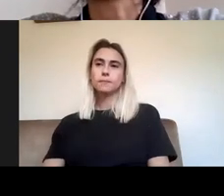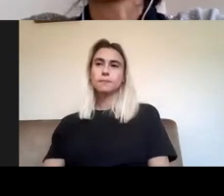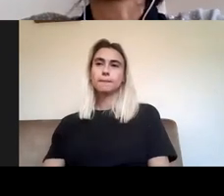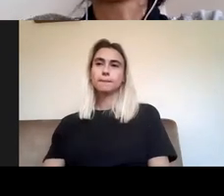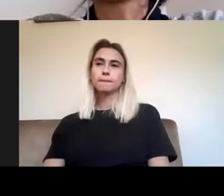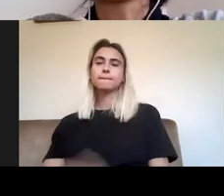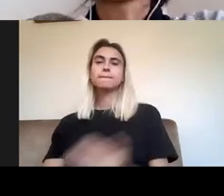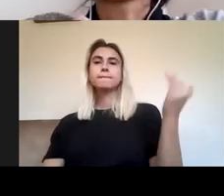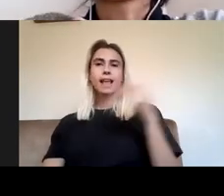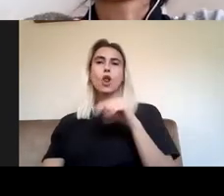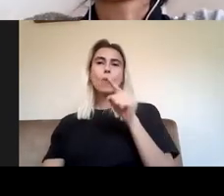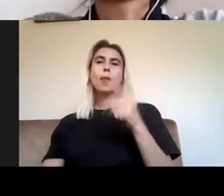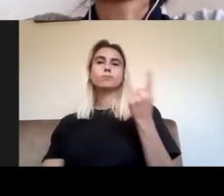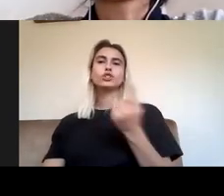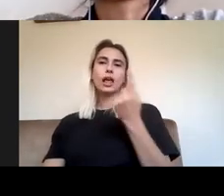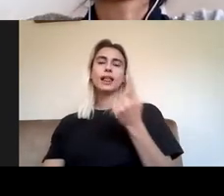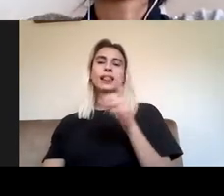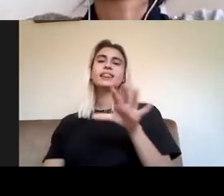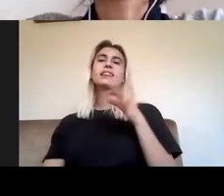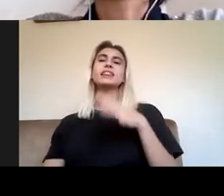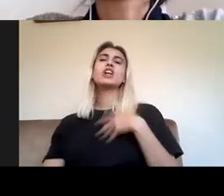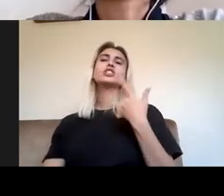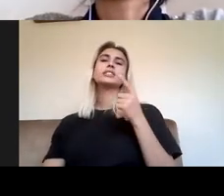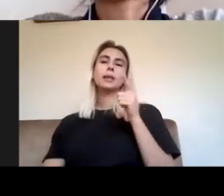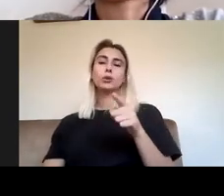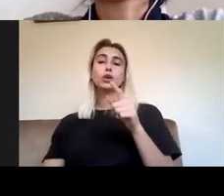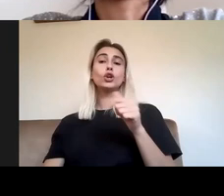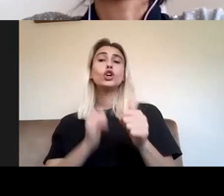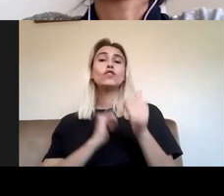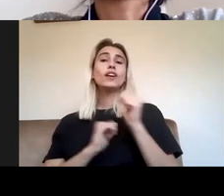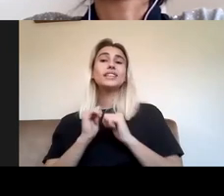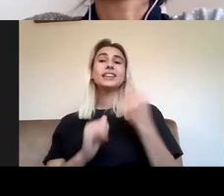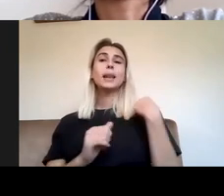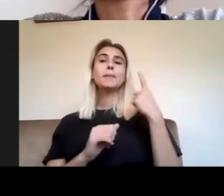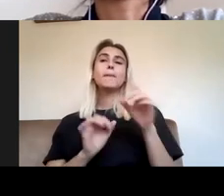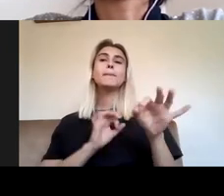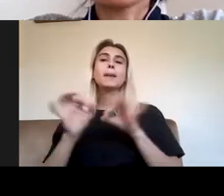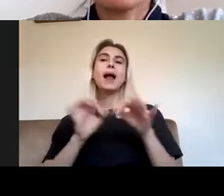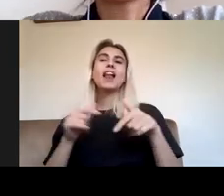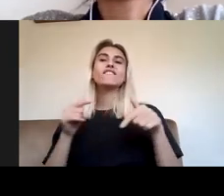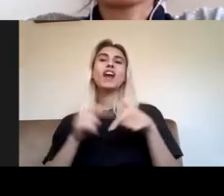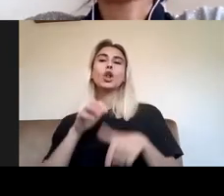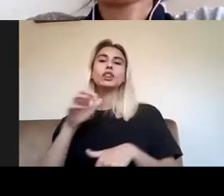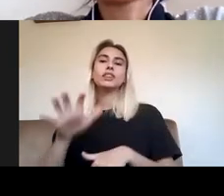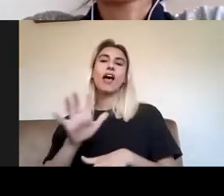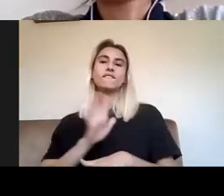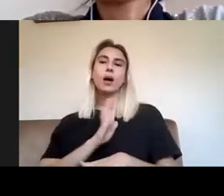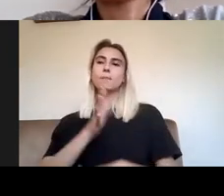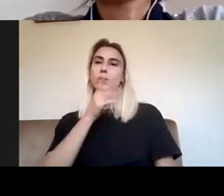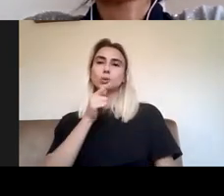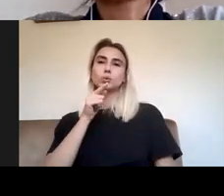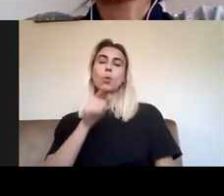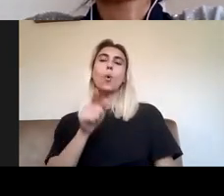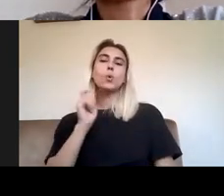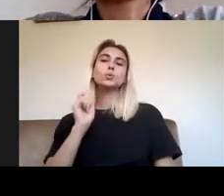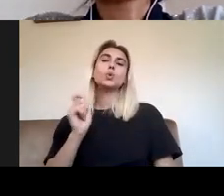böyle şeyler. Yani tercih edin diyor. Bizim üniversitede yeni bir mimarlık fakültemiz var biliyorsunuz. Ama onlarda da zorunlu